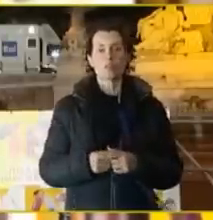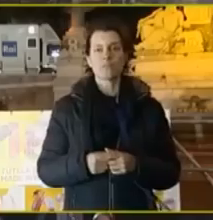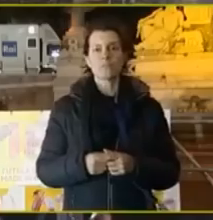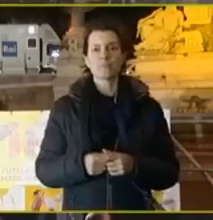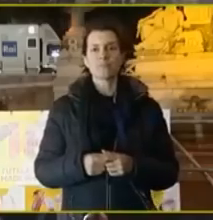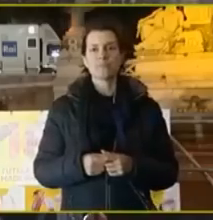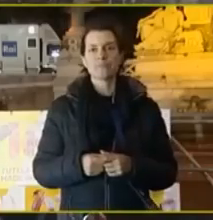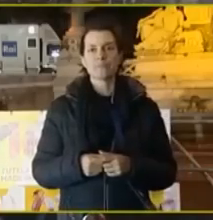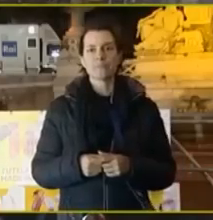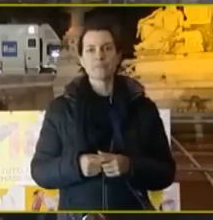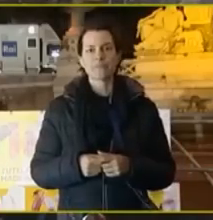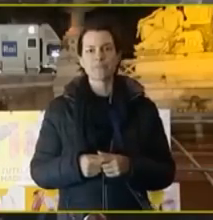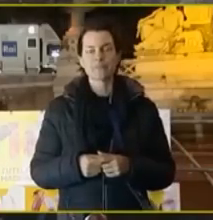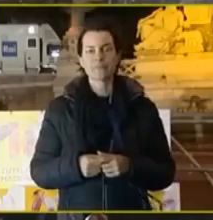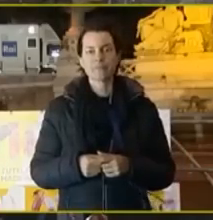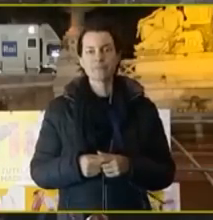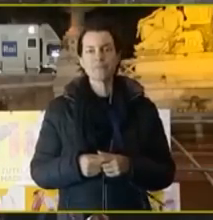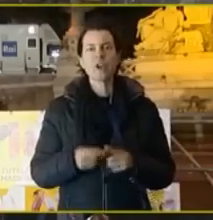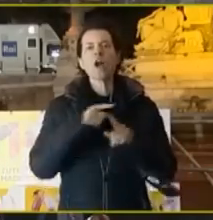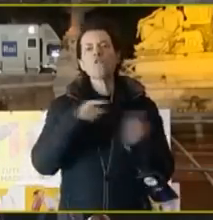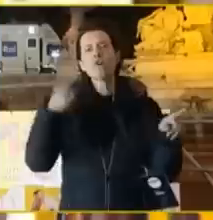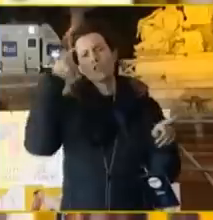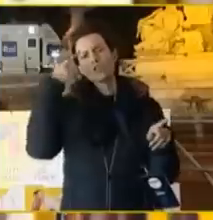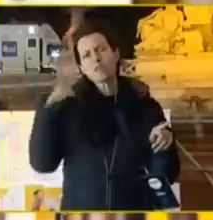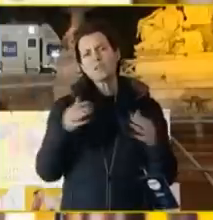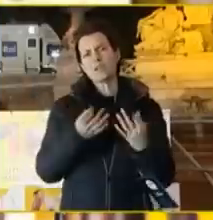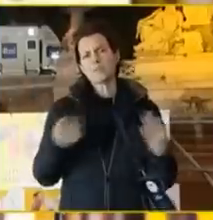E lo sapete bene.